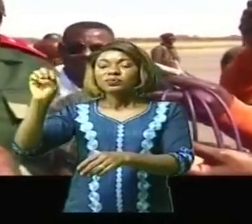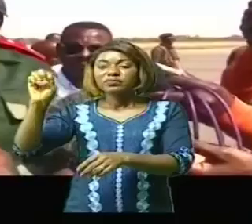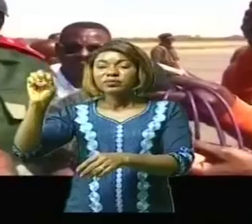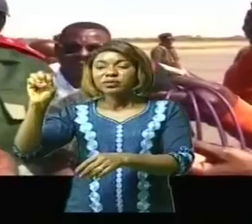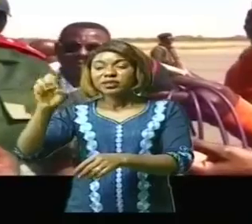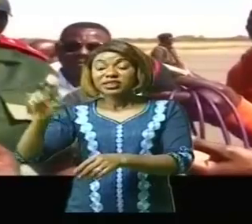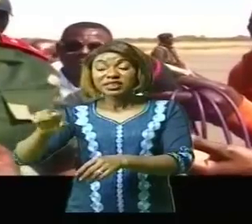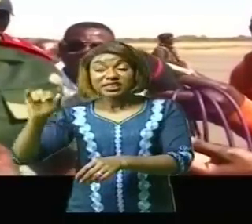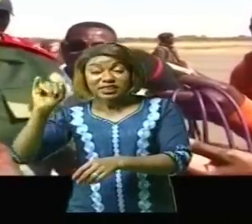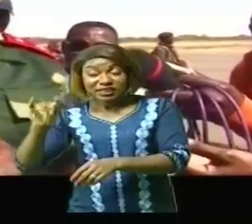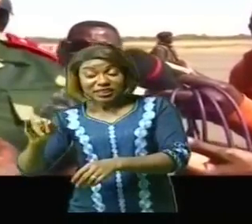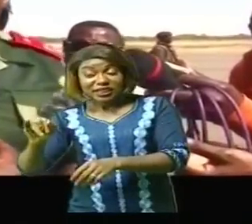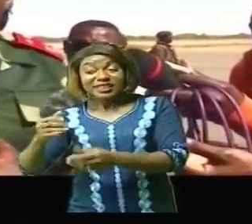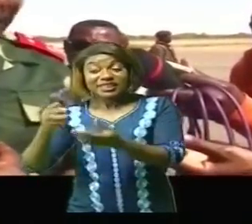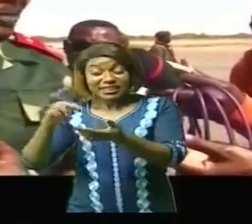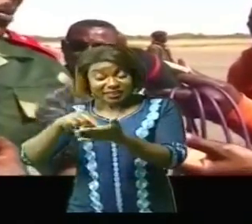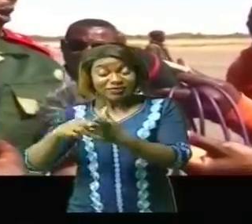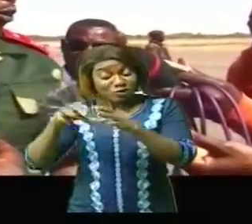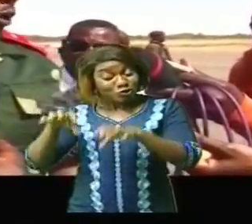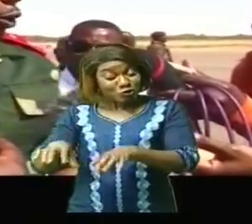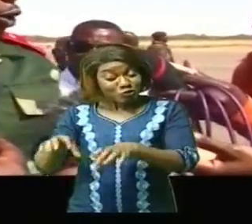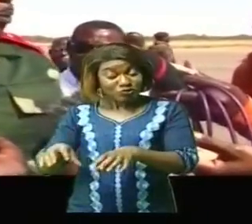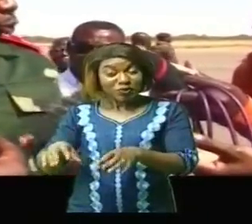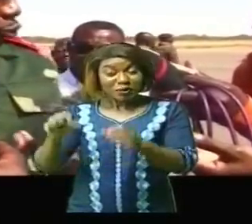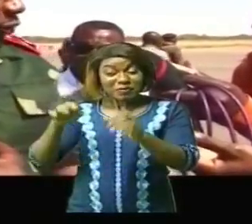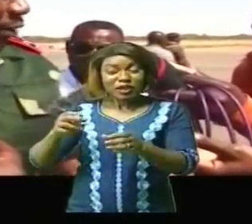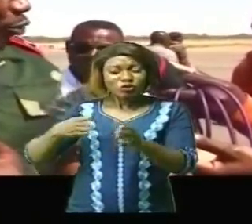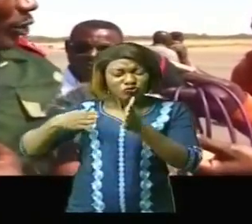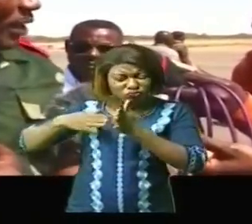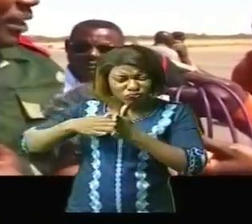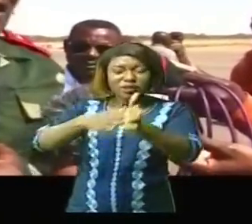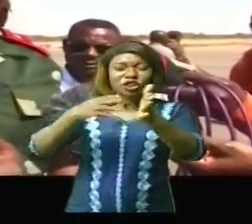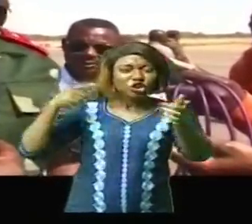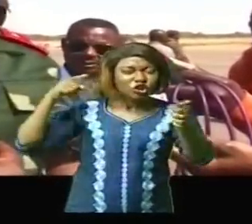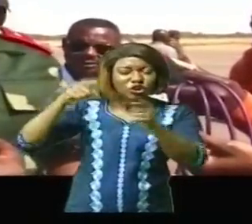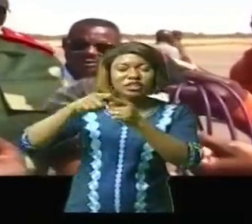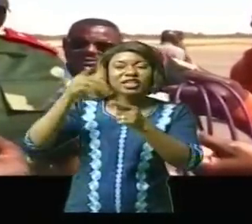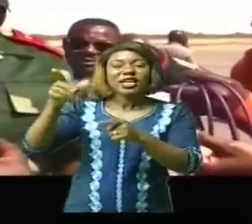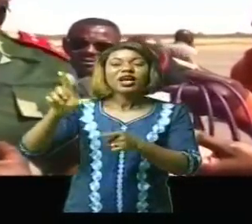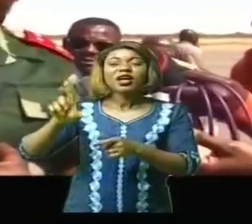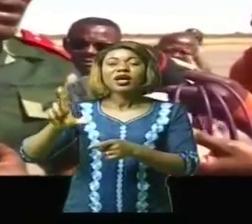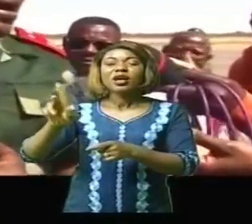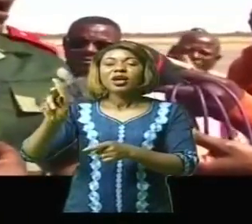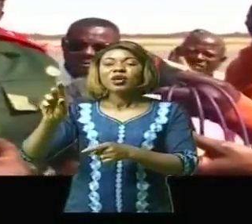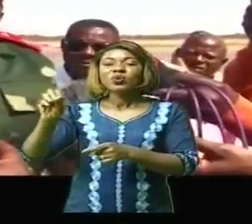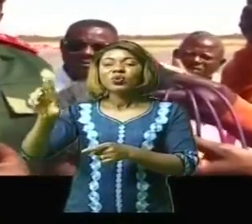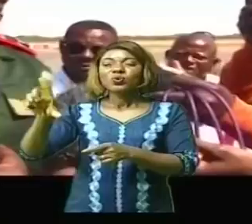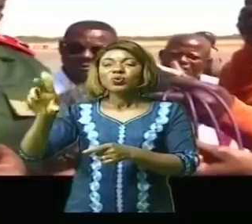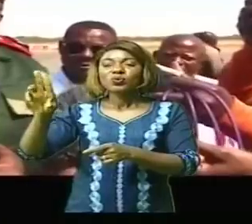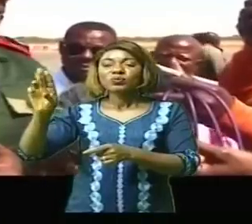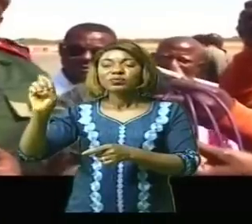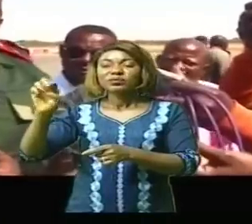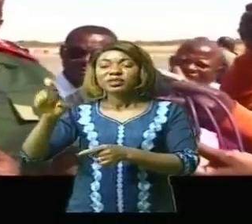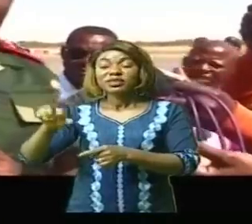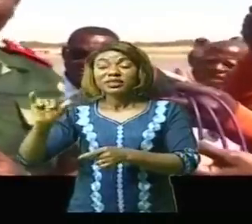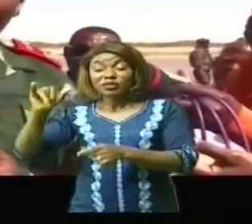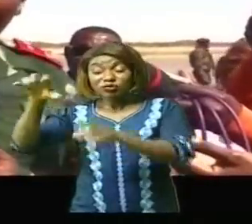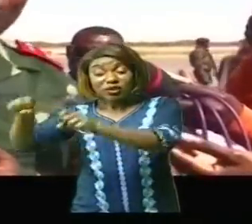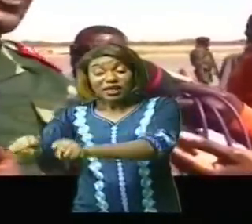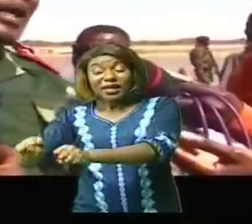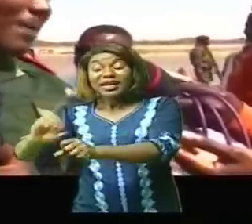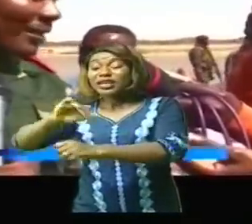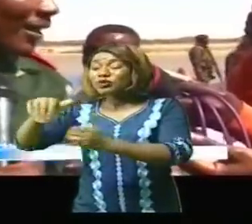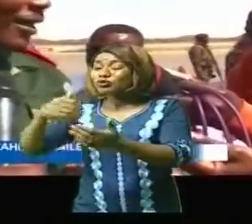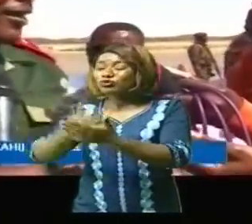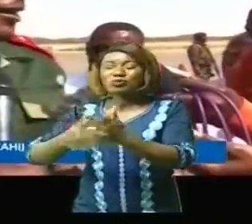allons organiser encore une traque. Nous allons les poursuivre à Kolwezi, à Fungurume, à Tenke, à Kakanda, partout. Nous